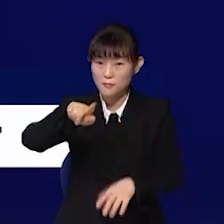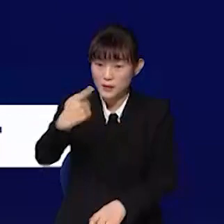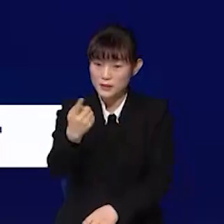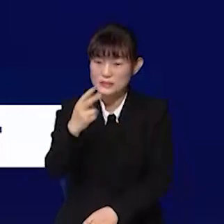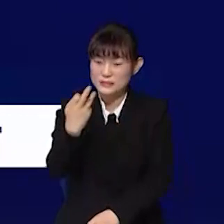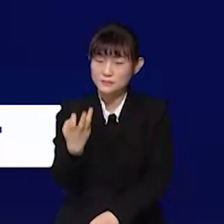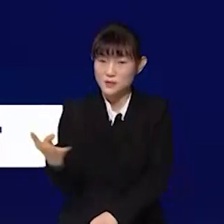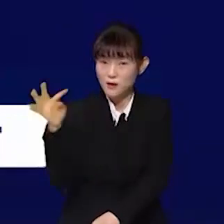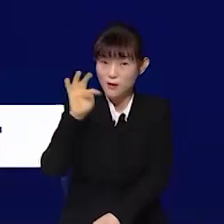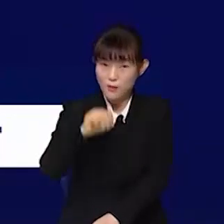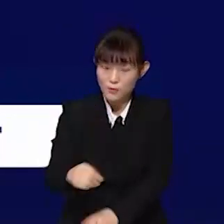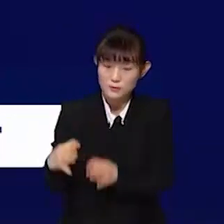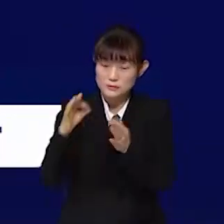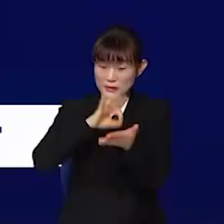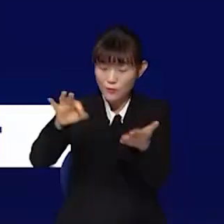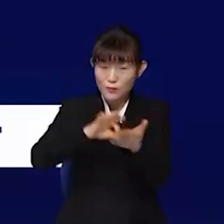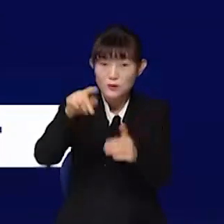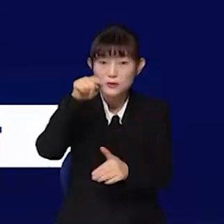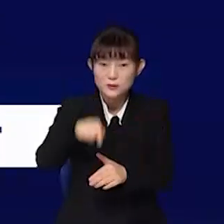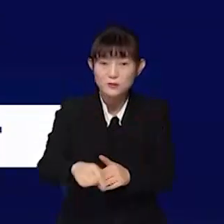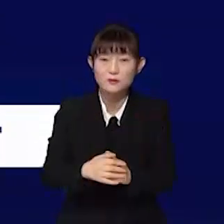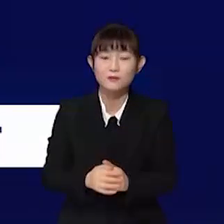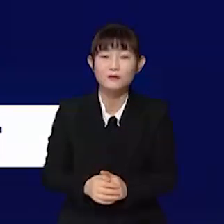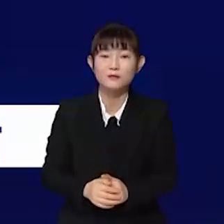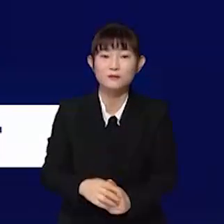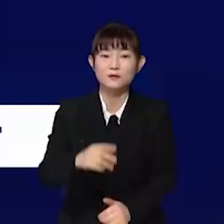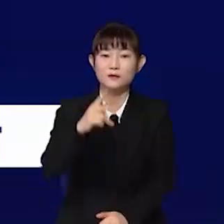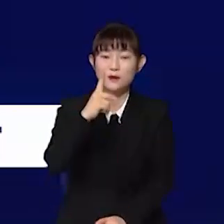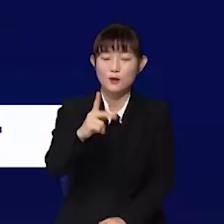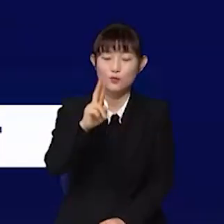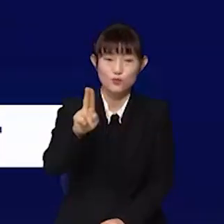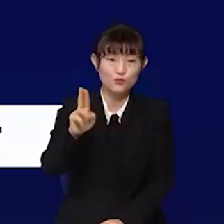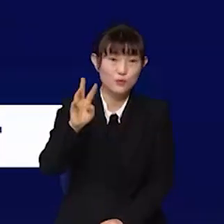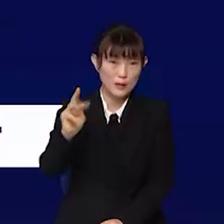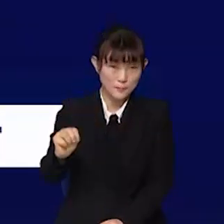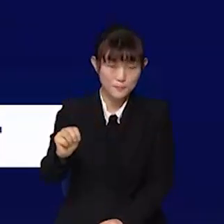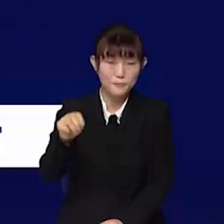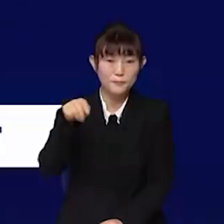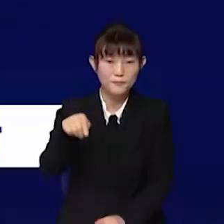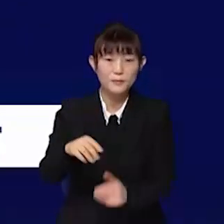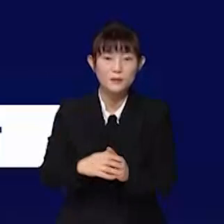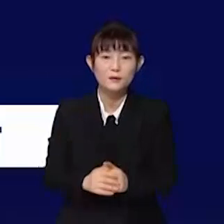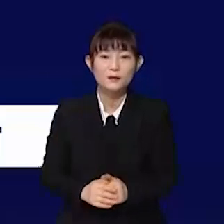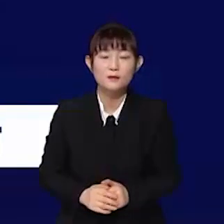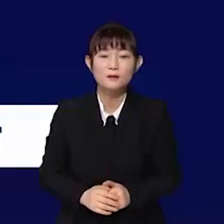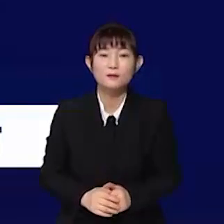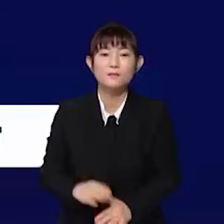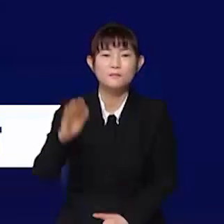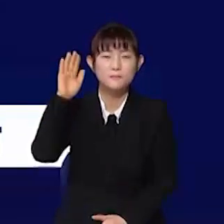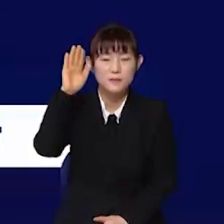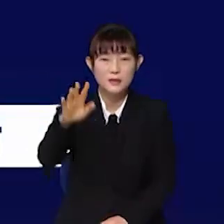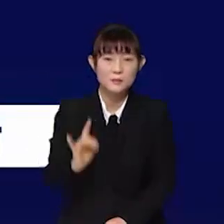들여서 금년 초부터 지금 KUAM이라고 그래서 이제 그 미래 비행체